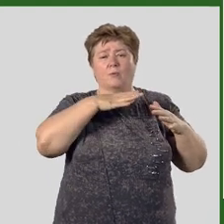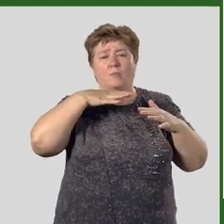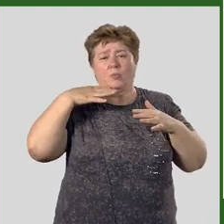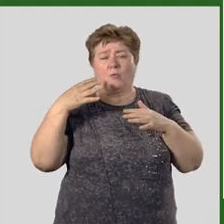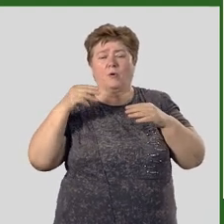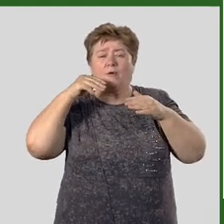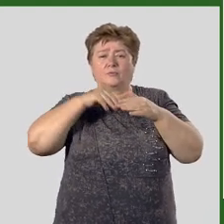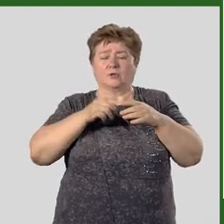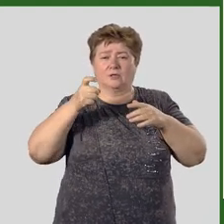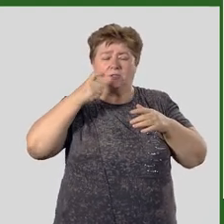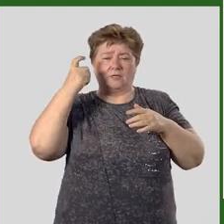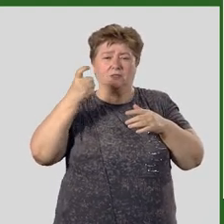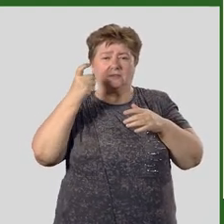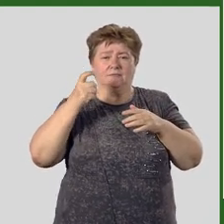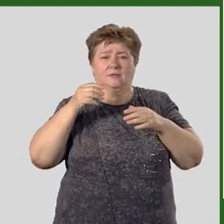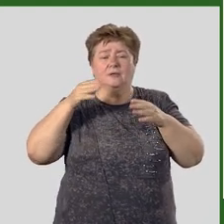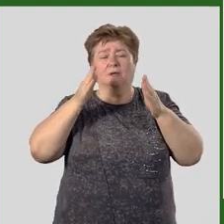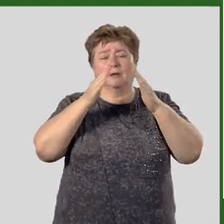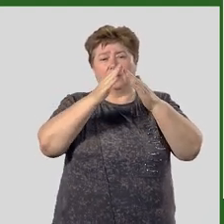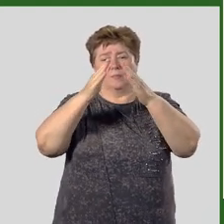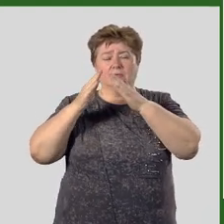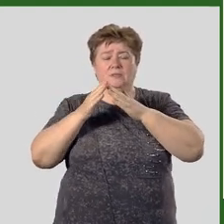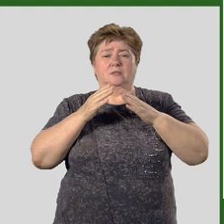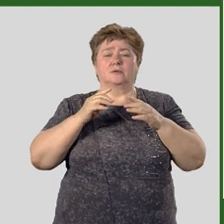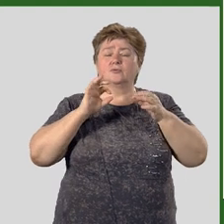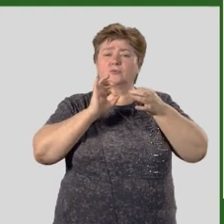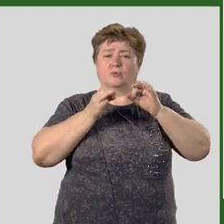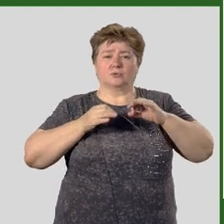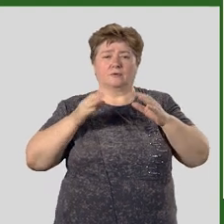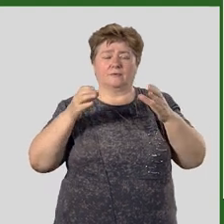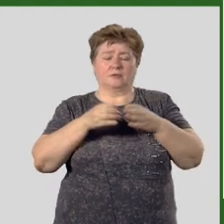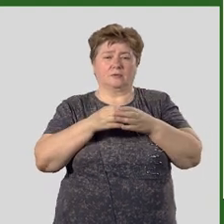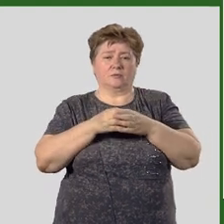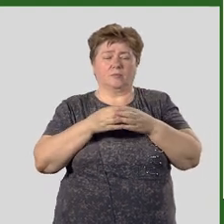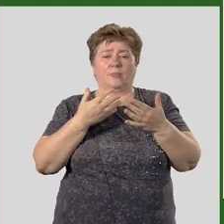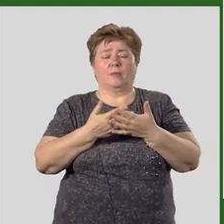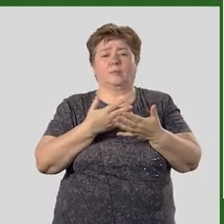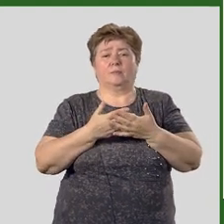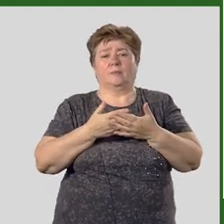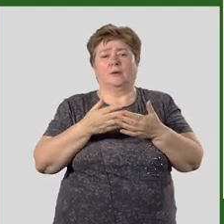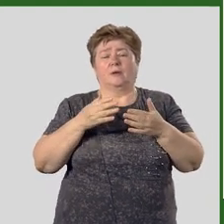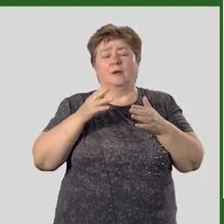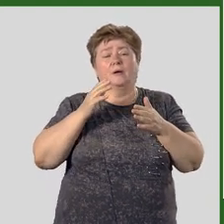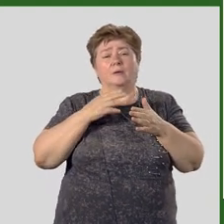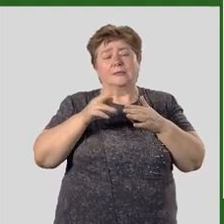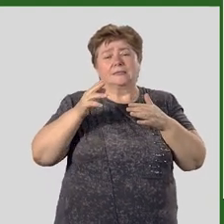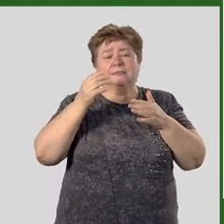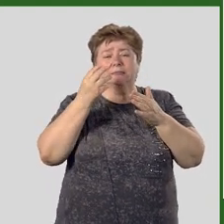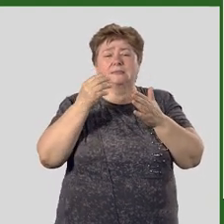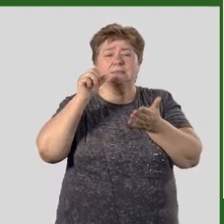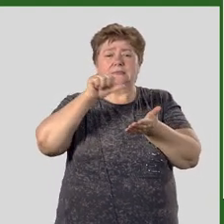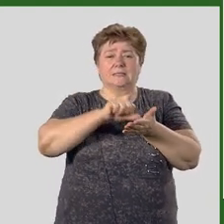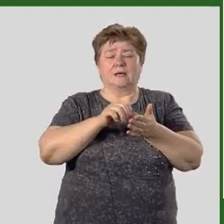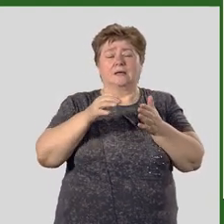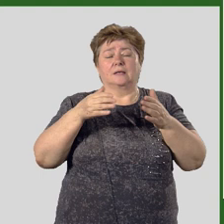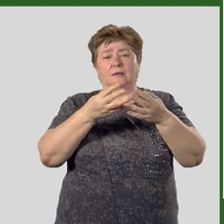много внутрихозяйственных поселений сложного типа. Например, кроме центральной усадьбы